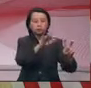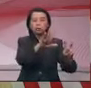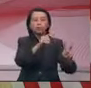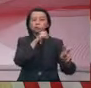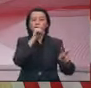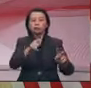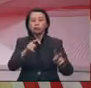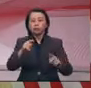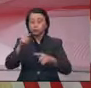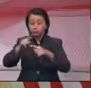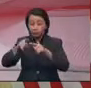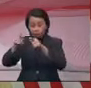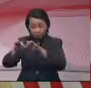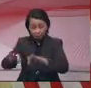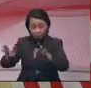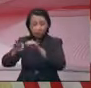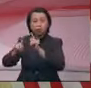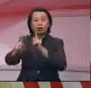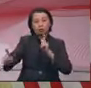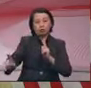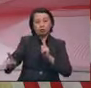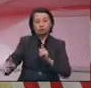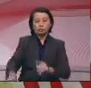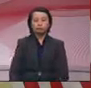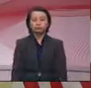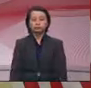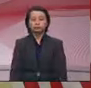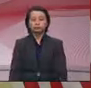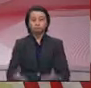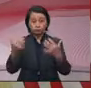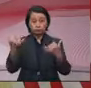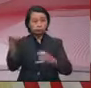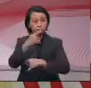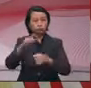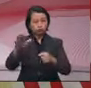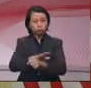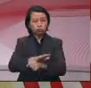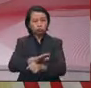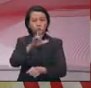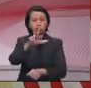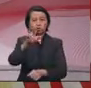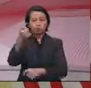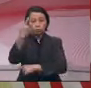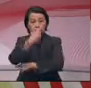Tuan-tuan dan puan-puan, hari ini genap 30 hari perintah